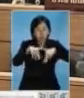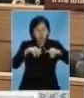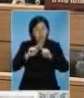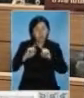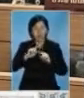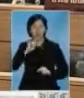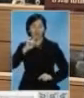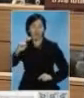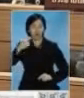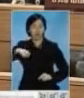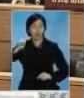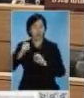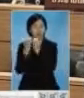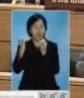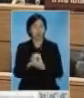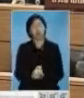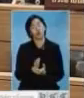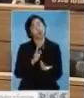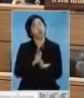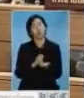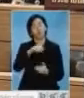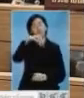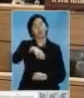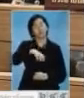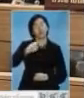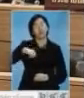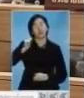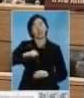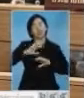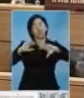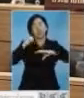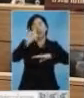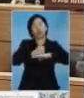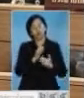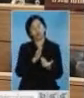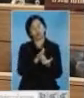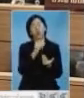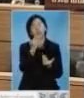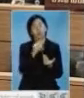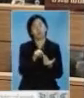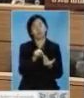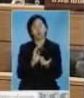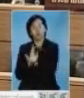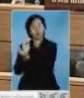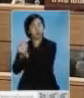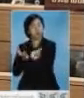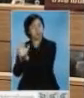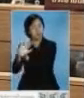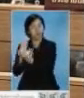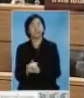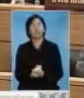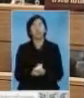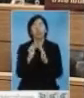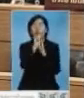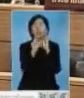ไปยังศาลรัฐธรรมนูญให้ไปร้องที่อัยการสูงสุดก่อนอันนี้ก็จะเป็นการเปิดทางทำให้รัฐบาลสามารถนำกฎหม